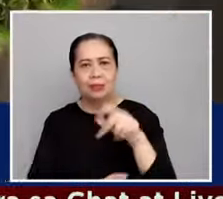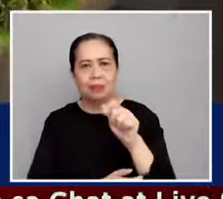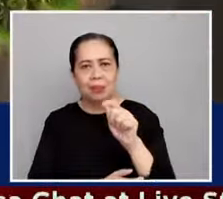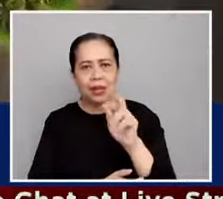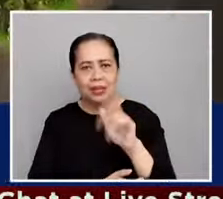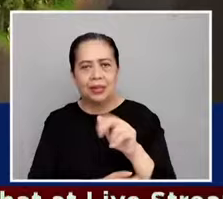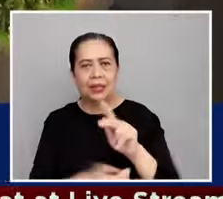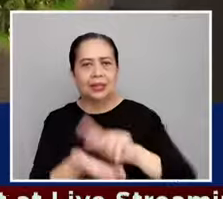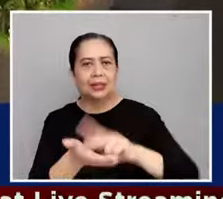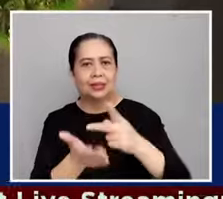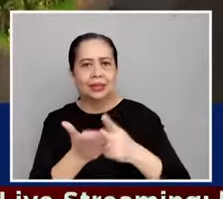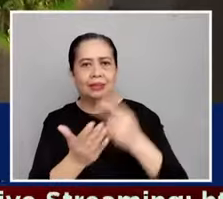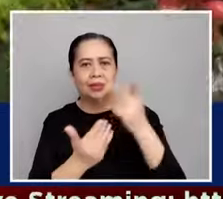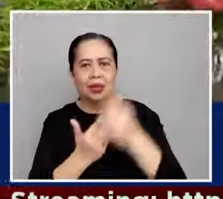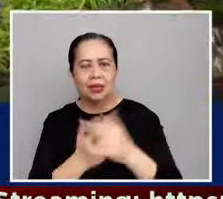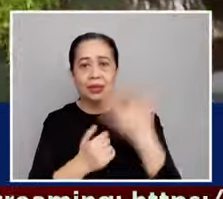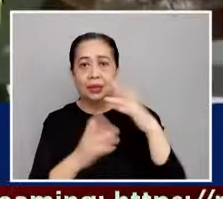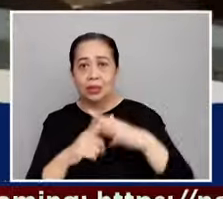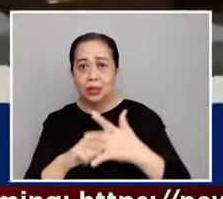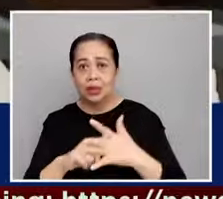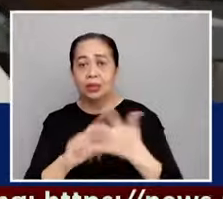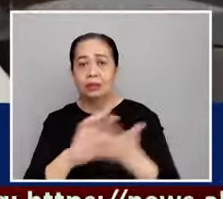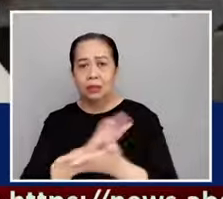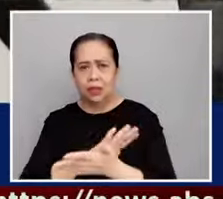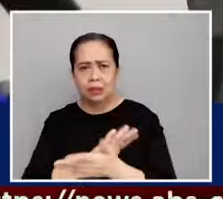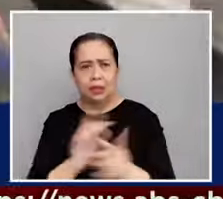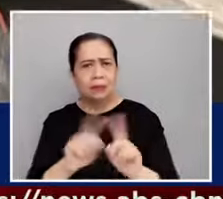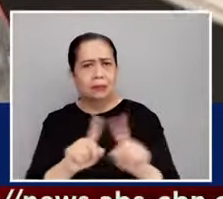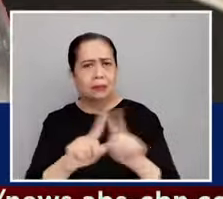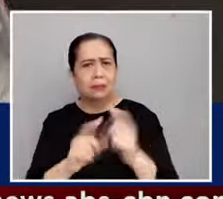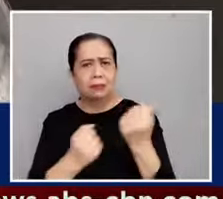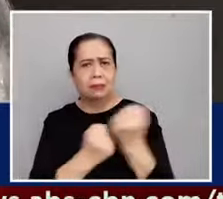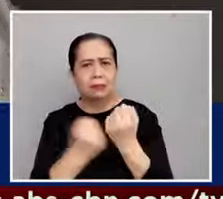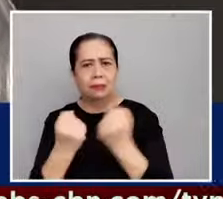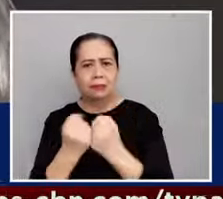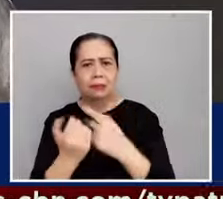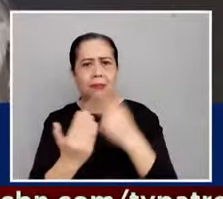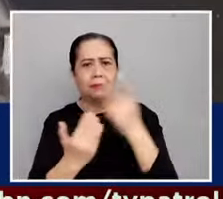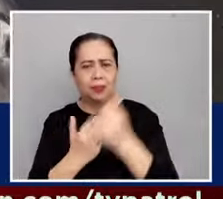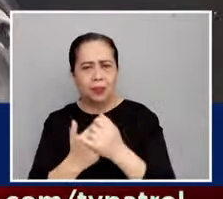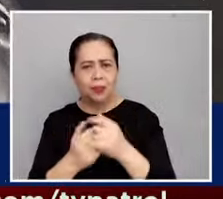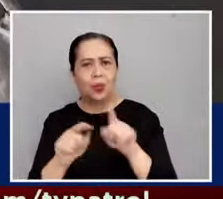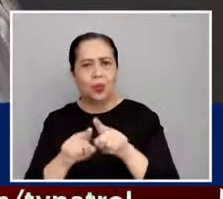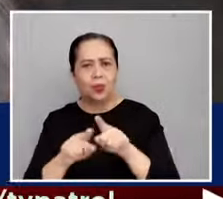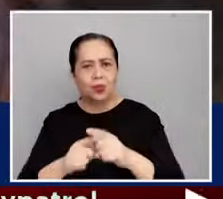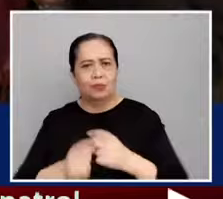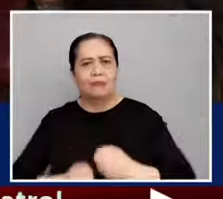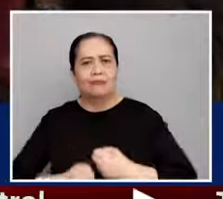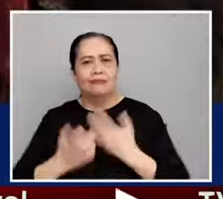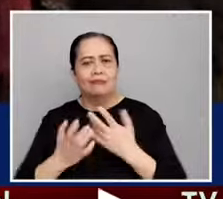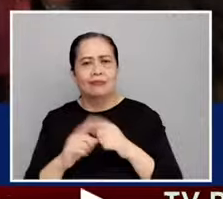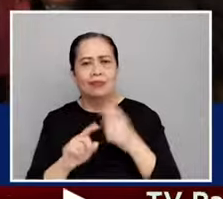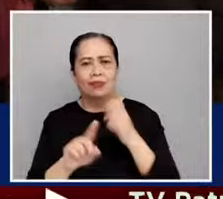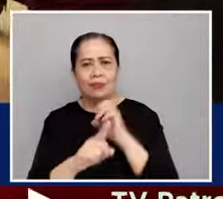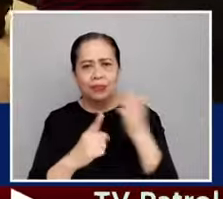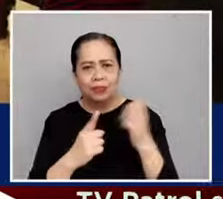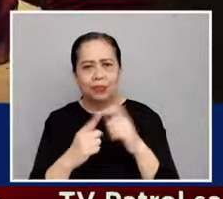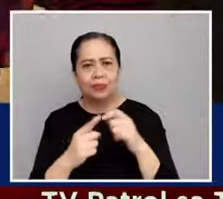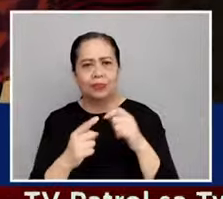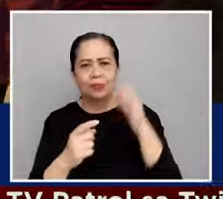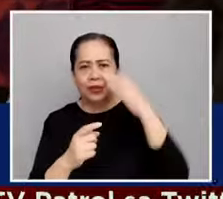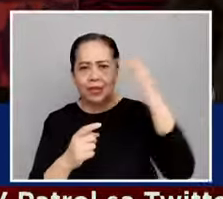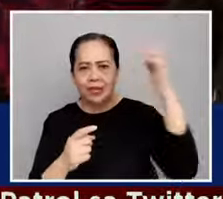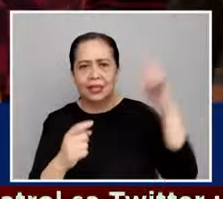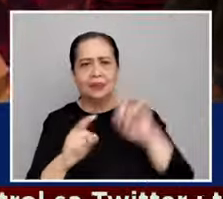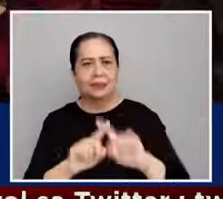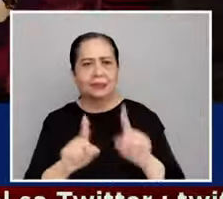projects nung umpisa ng pandemya at iba pang bayanihan projects. Humugot na inspirasyon mula sa kalikasan, pantasya at iba